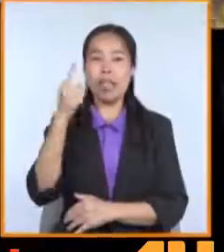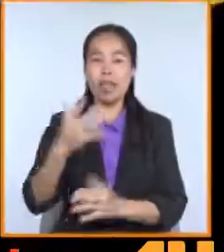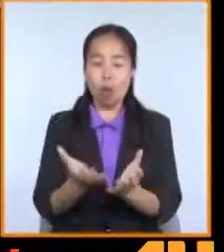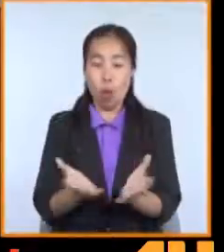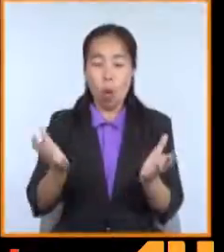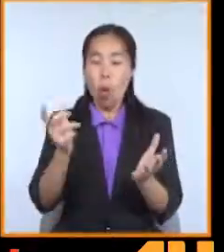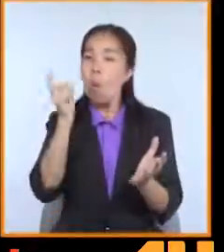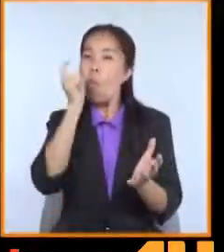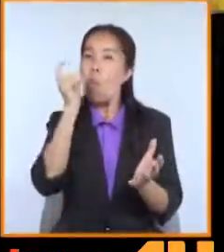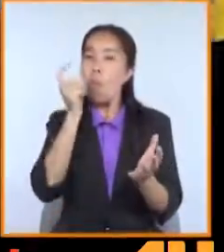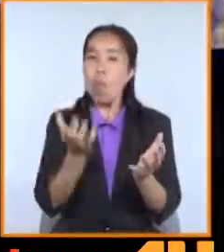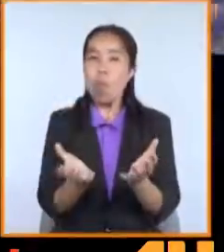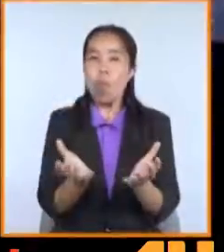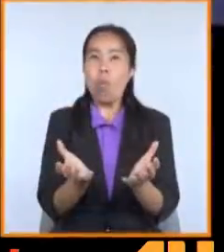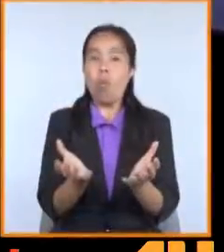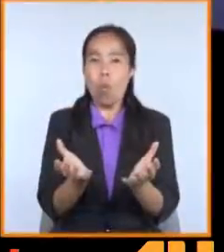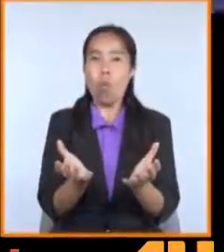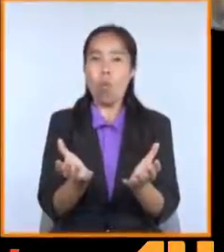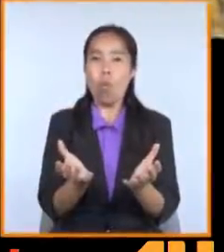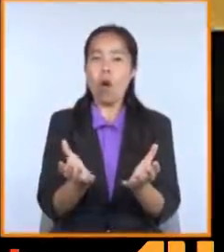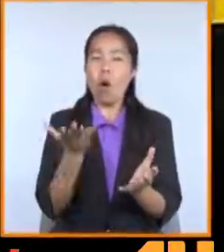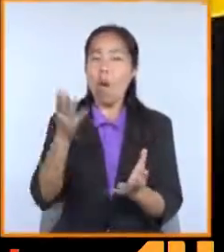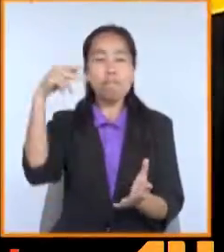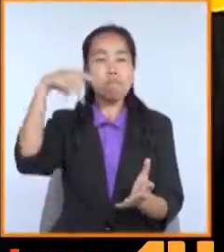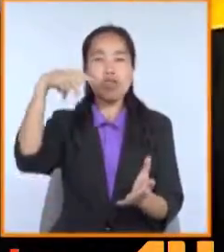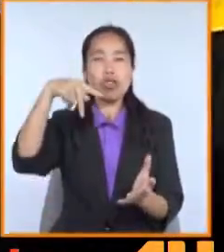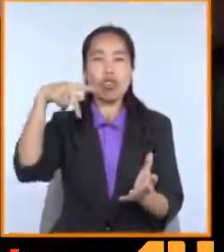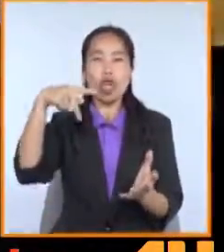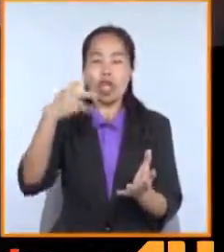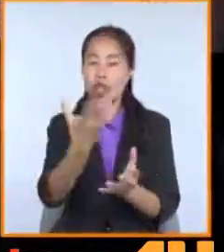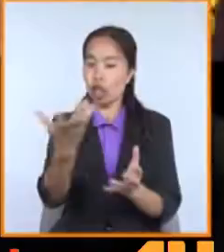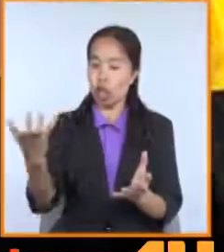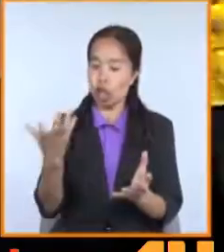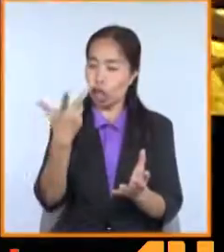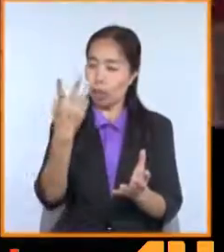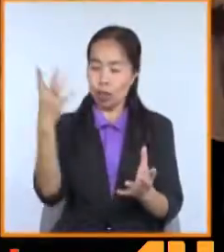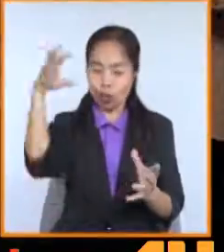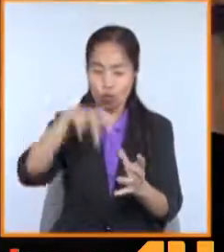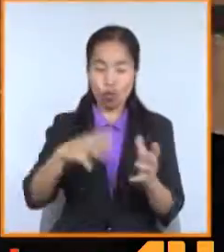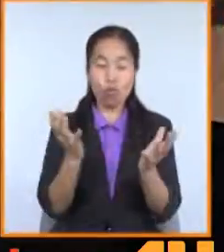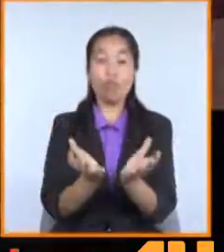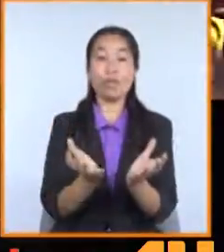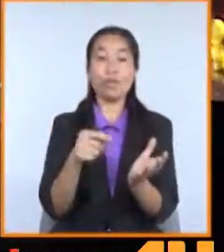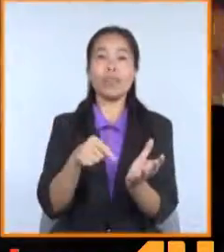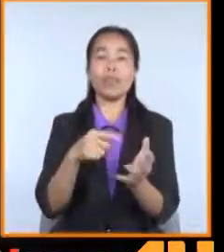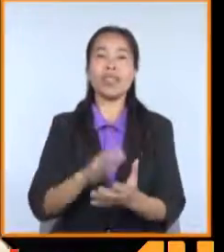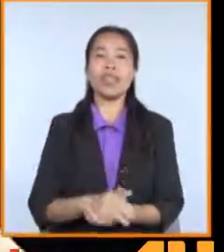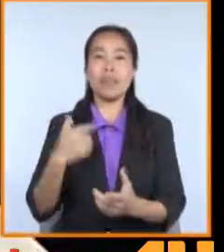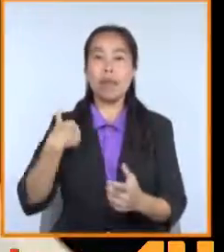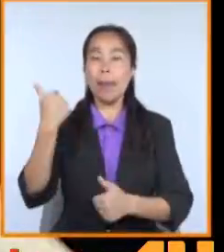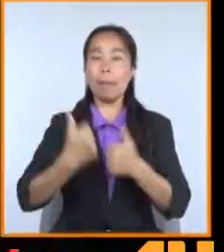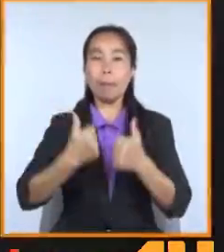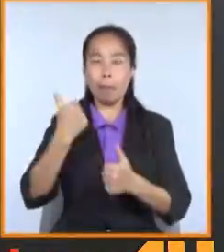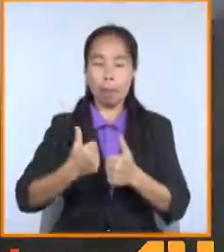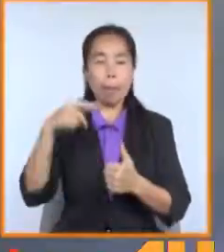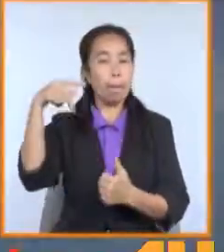หนึ่งนี่ใหญ่มากๆเขาบอกว่าพอๆกับชามพิเศษประมาณ 3-4 ชามเลยเป็นกะละมังก็ว่าได้นะคะคนแข่งก็ต้องกินมา